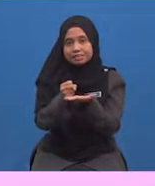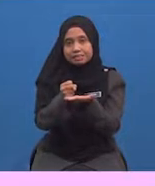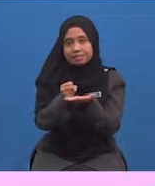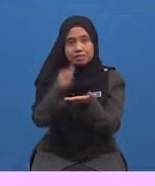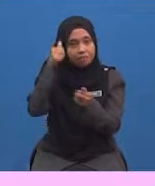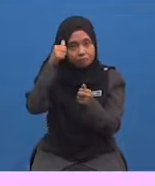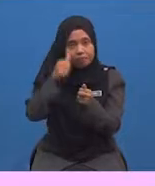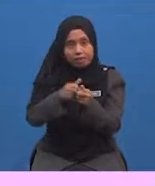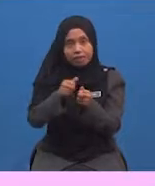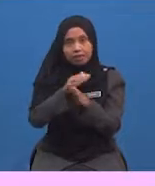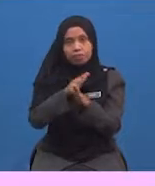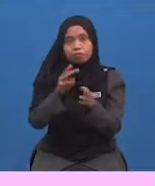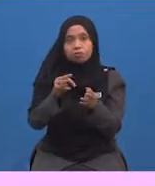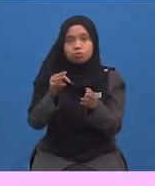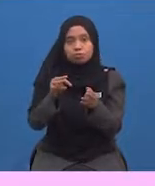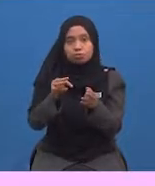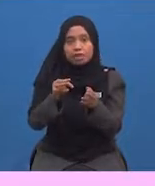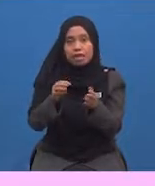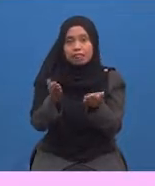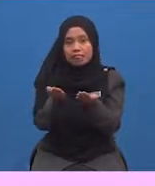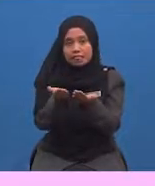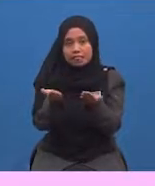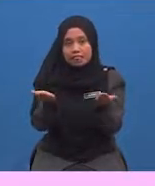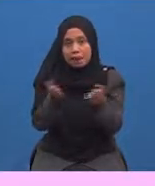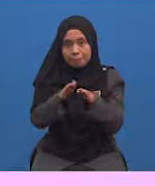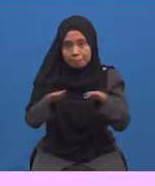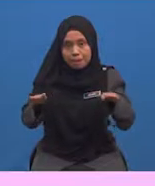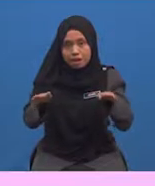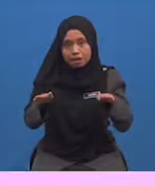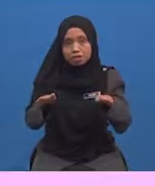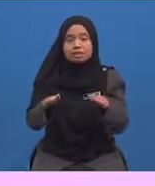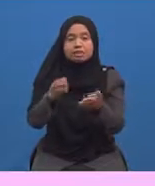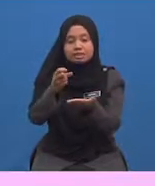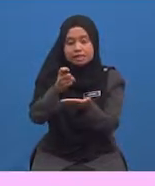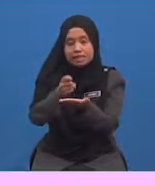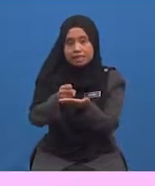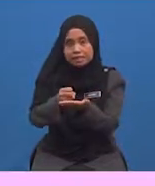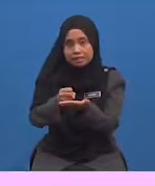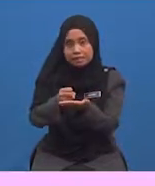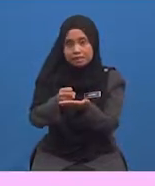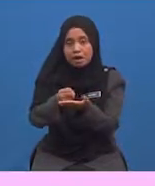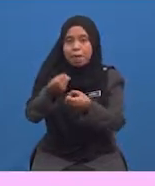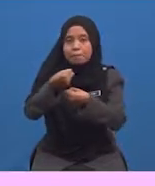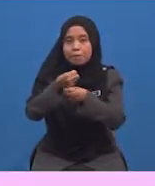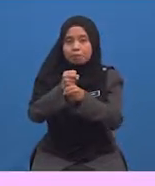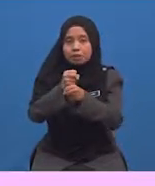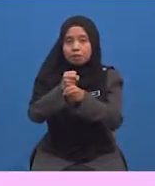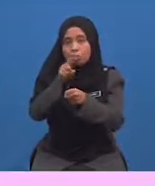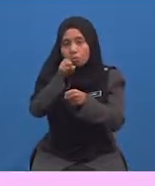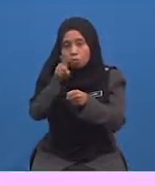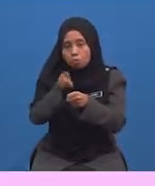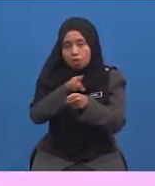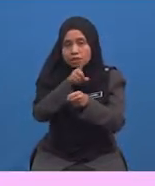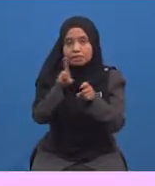Ingat tak, murid-murid, bentuk tapak sebuah silinder? Ya, tapak sebuah silinder berbentuk bulatan